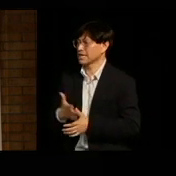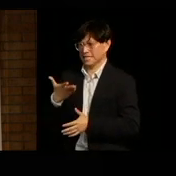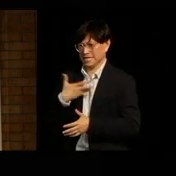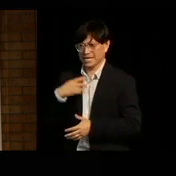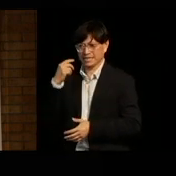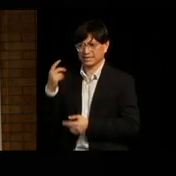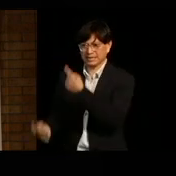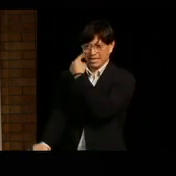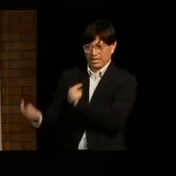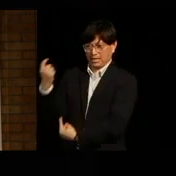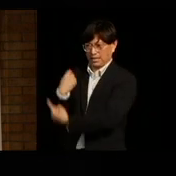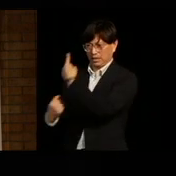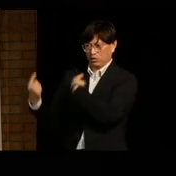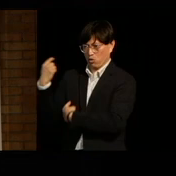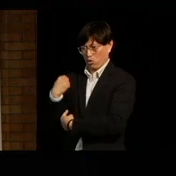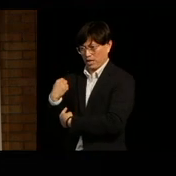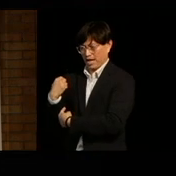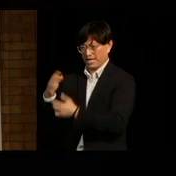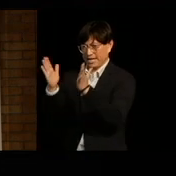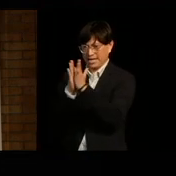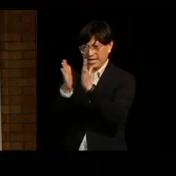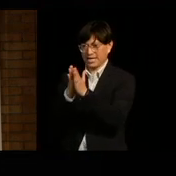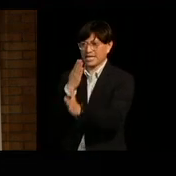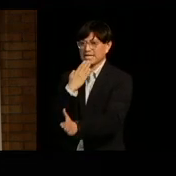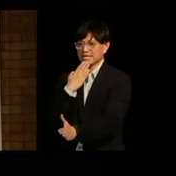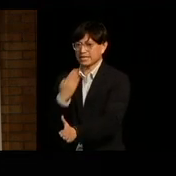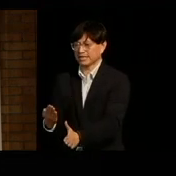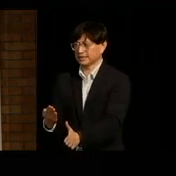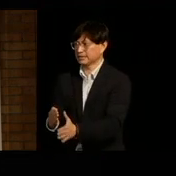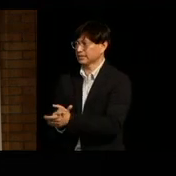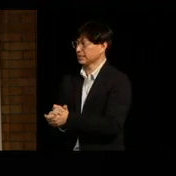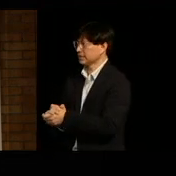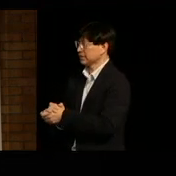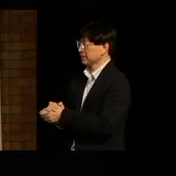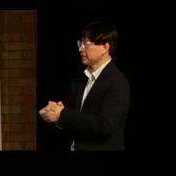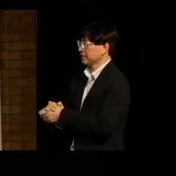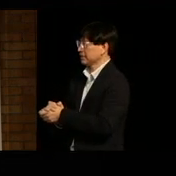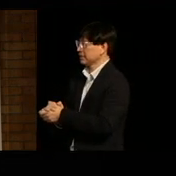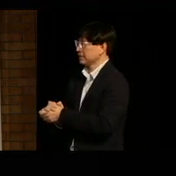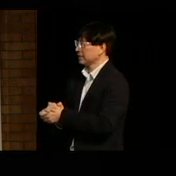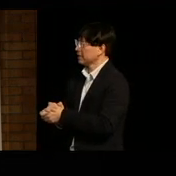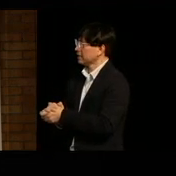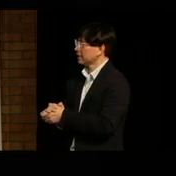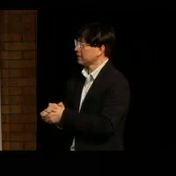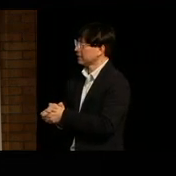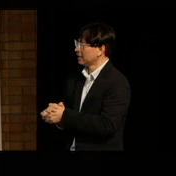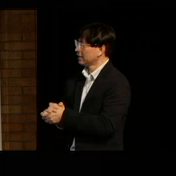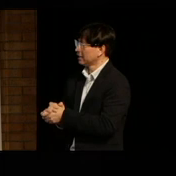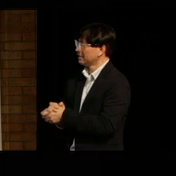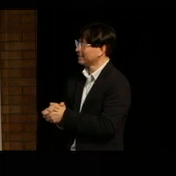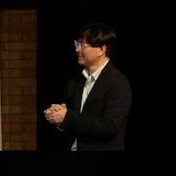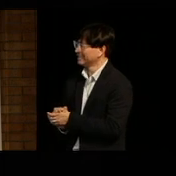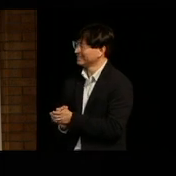ritornato a in chiesa grazie alla possibilità di avere e mi ero messa il timer e di avere un perché